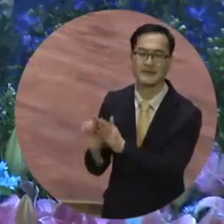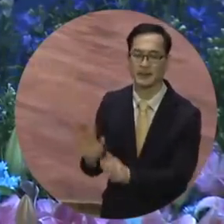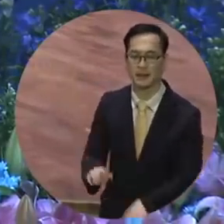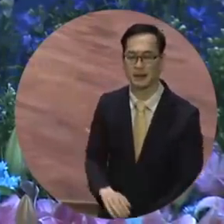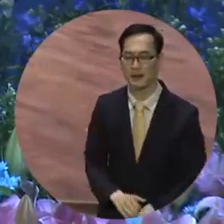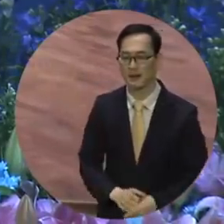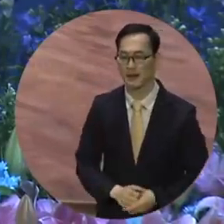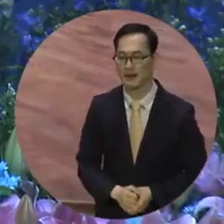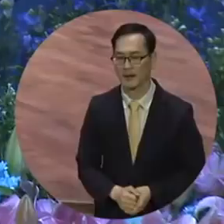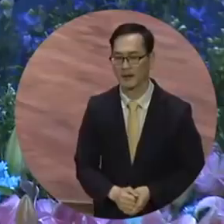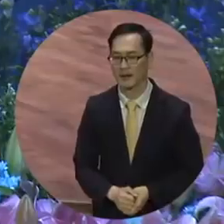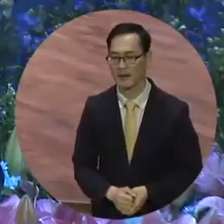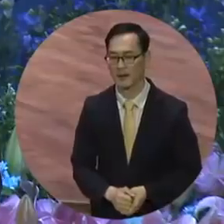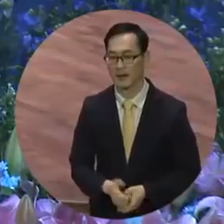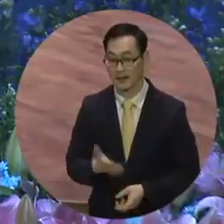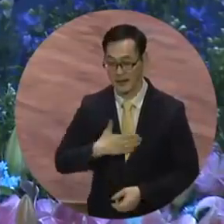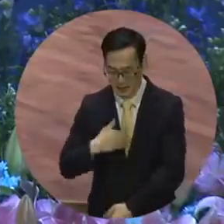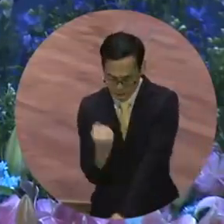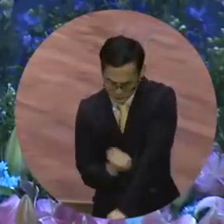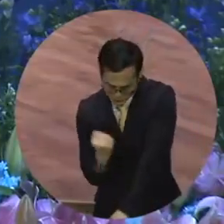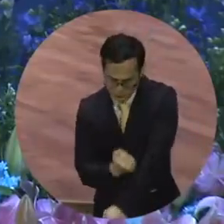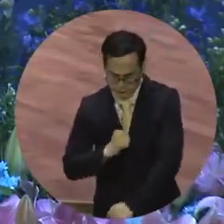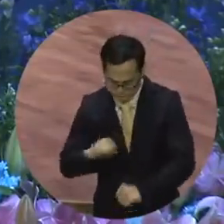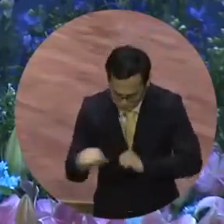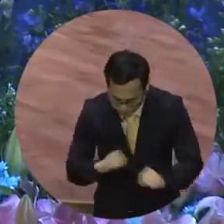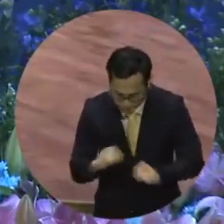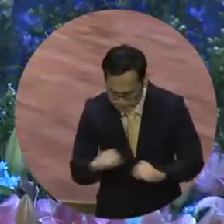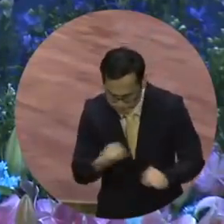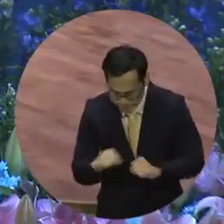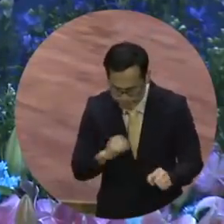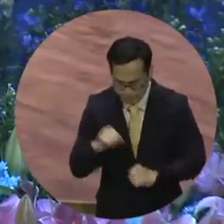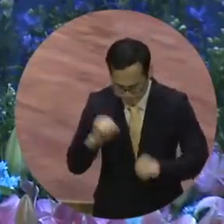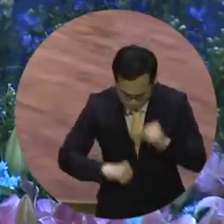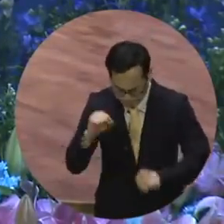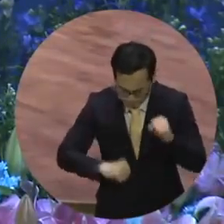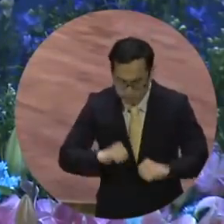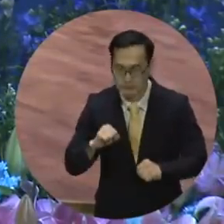내가 뭔가를 해서 성취하는 그것이